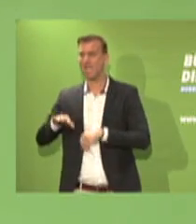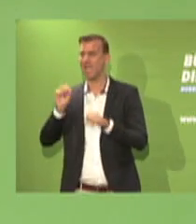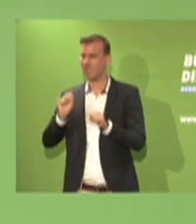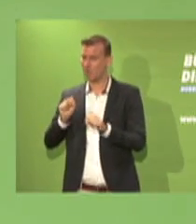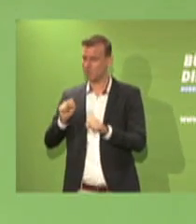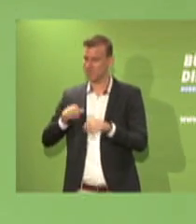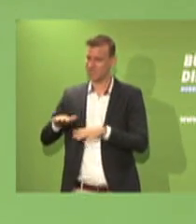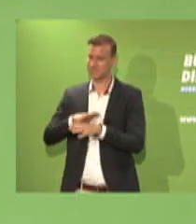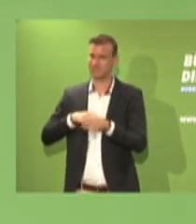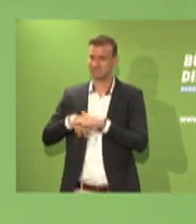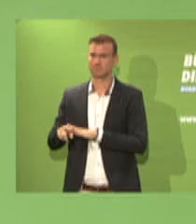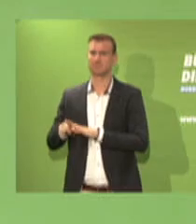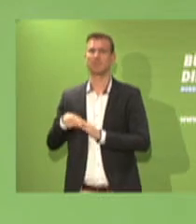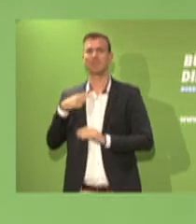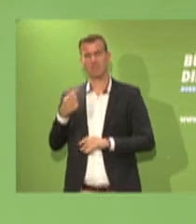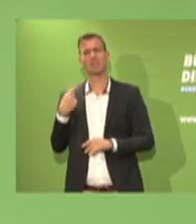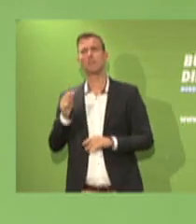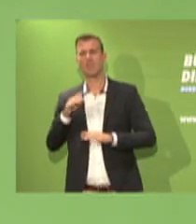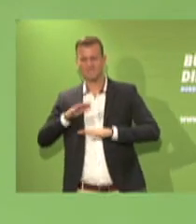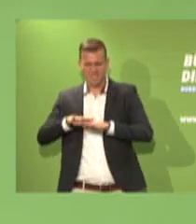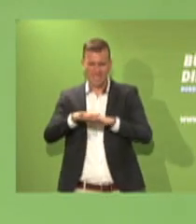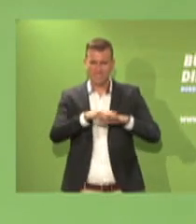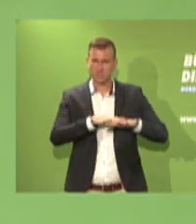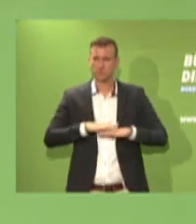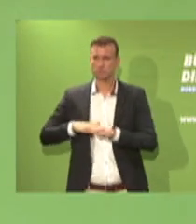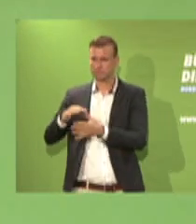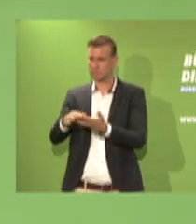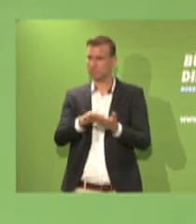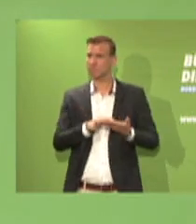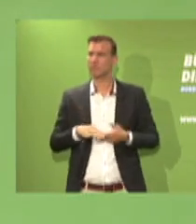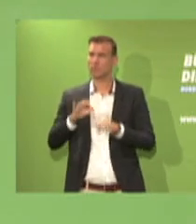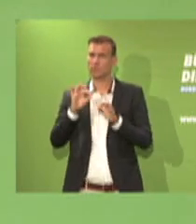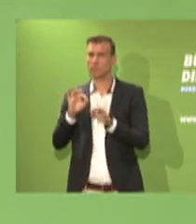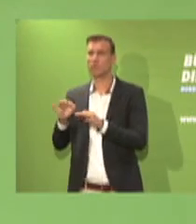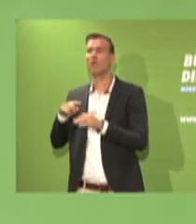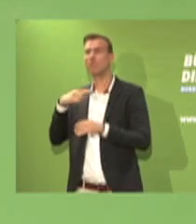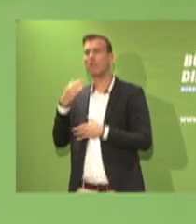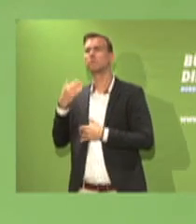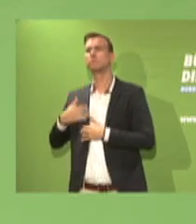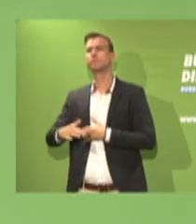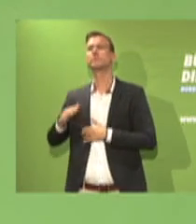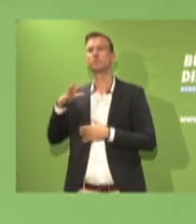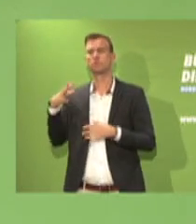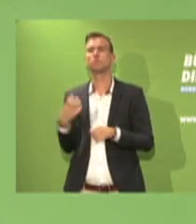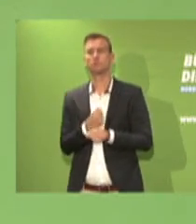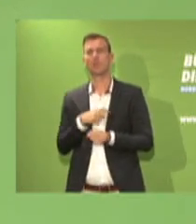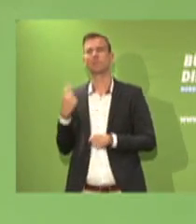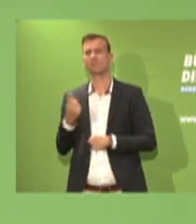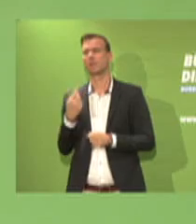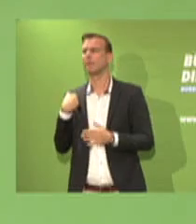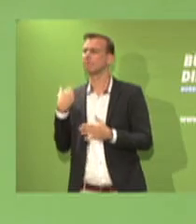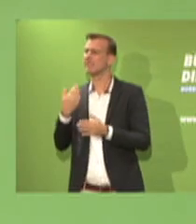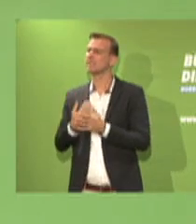Kompetenzen reingeben und dafür sorgen, dass die Vernetzung vor Ort gelingt. Und dann wird es auch gelingen, dass wir unser bisher